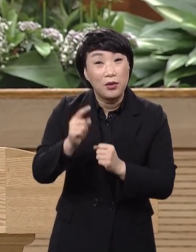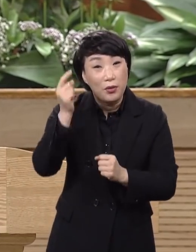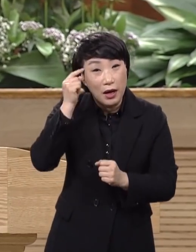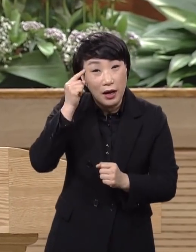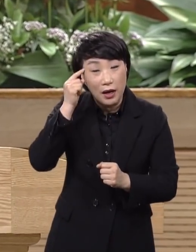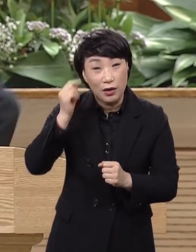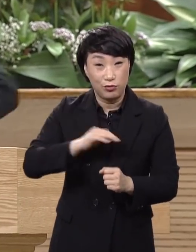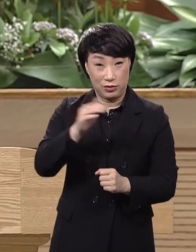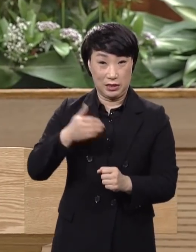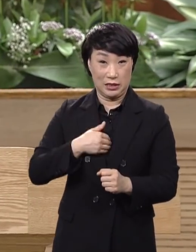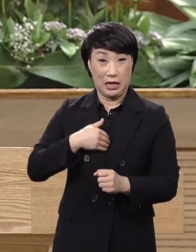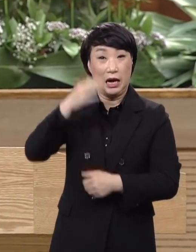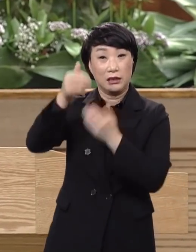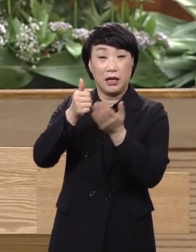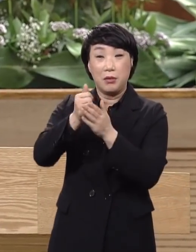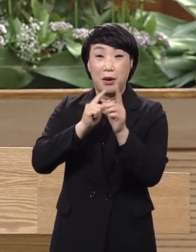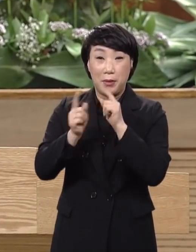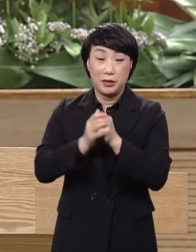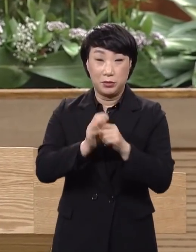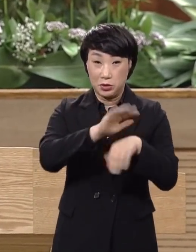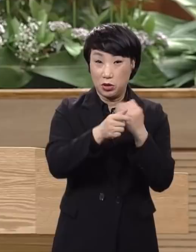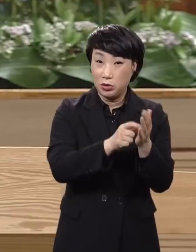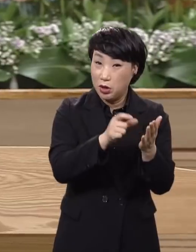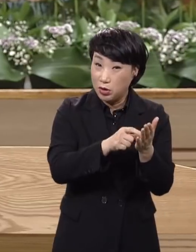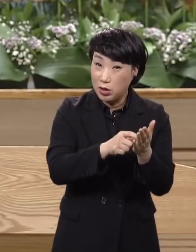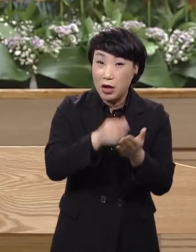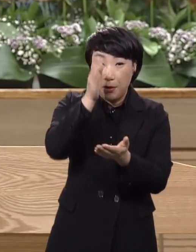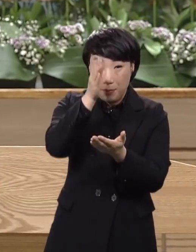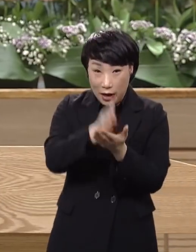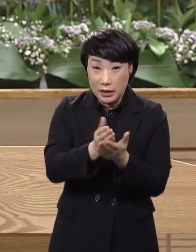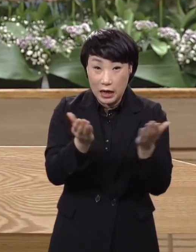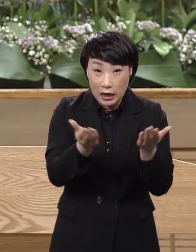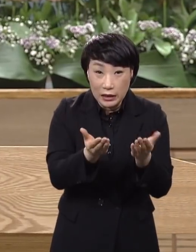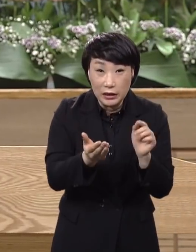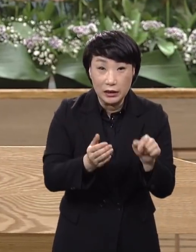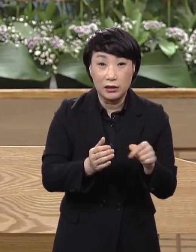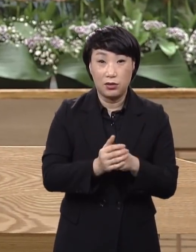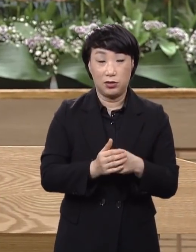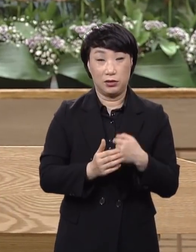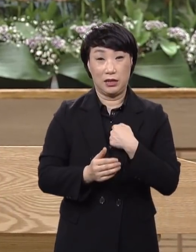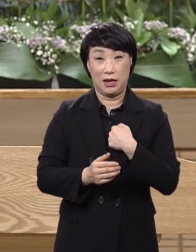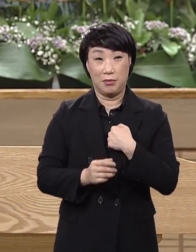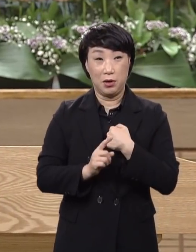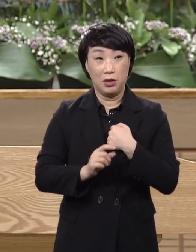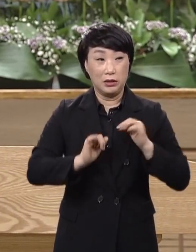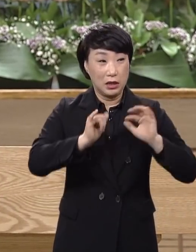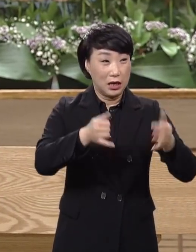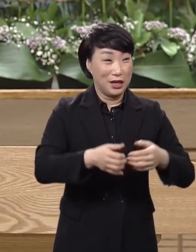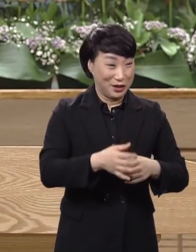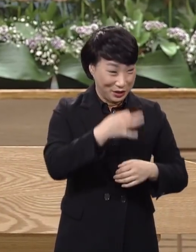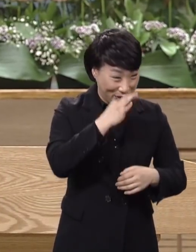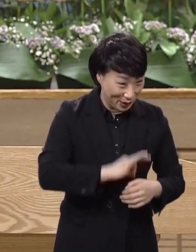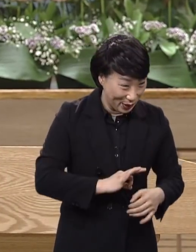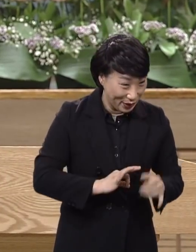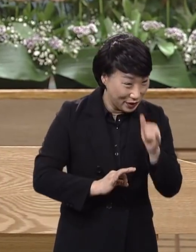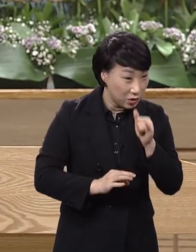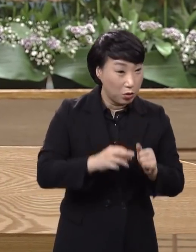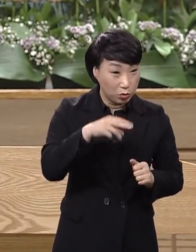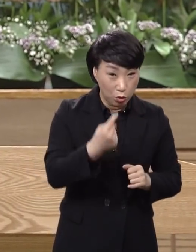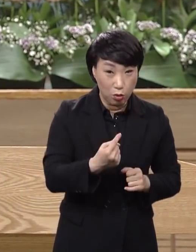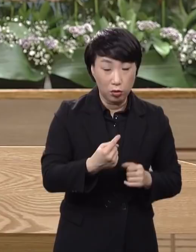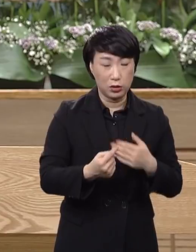우리 하나님께서 성경 속에 하지 말라는 일은 내가 세상에서 수지를